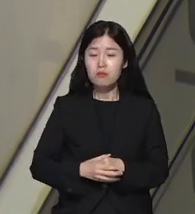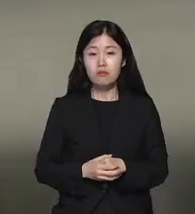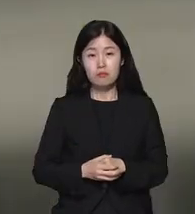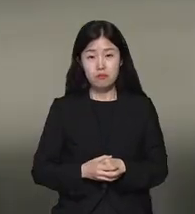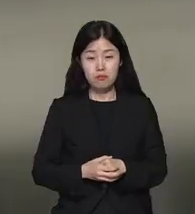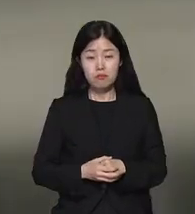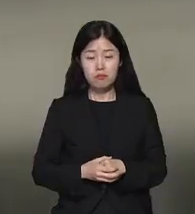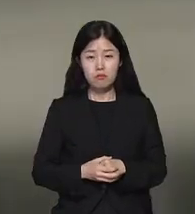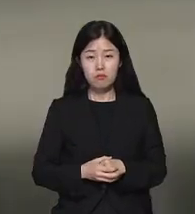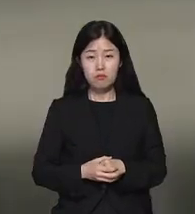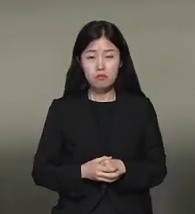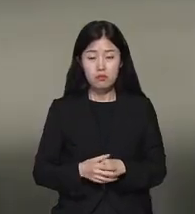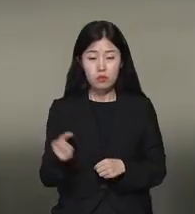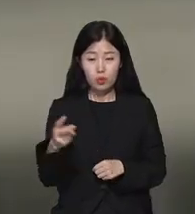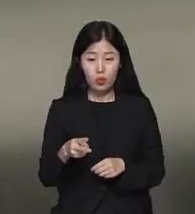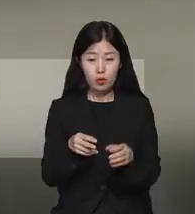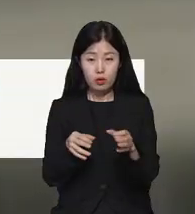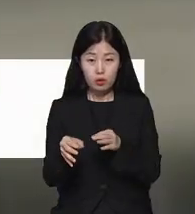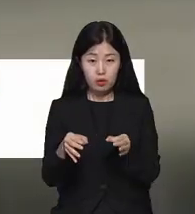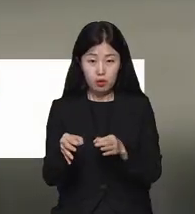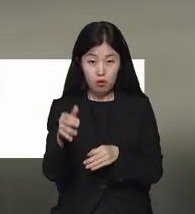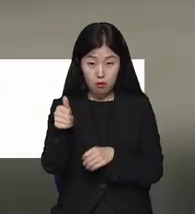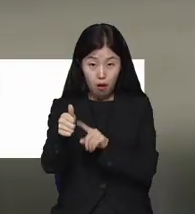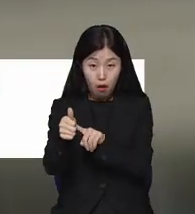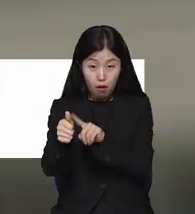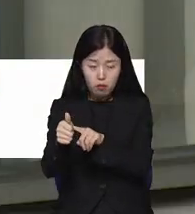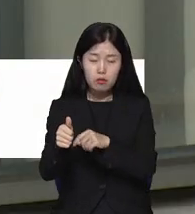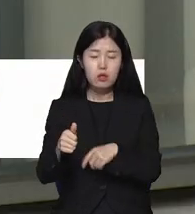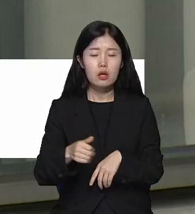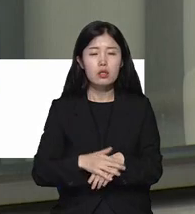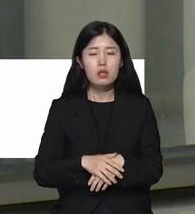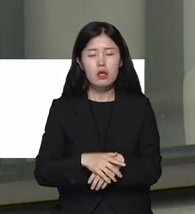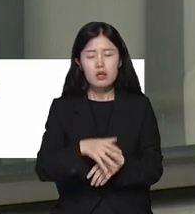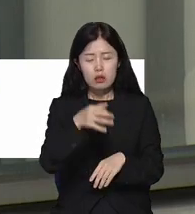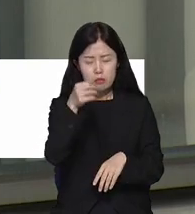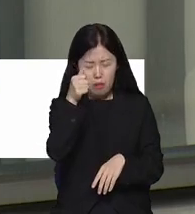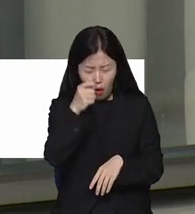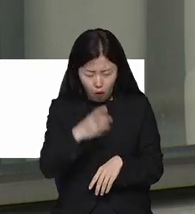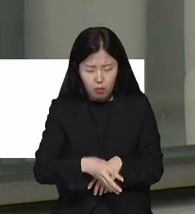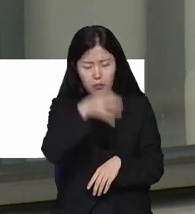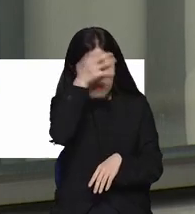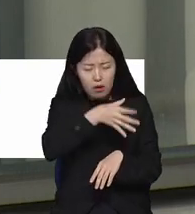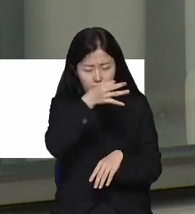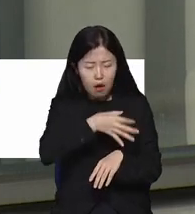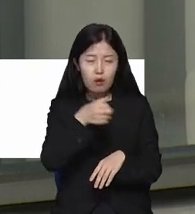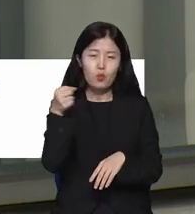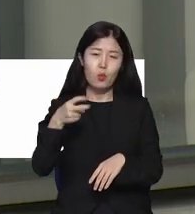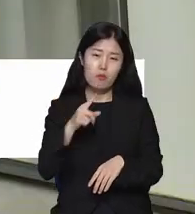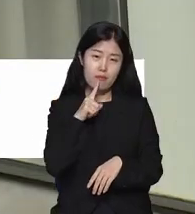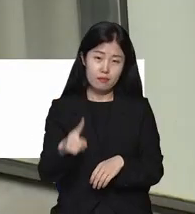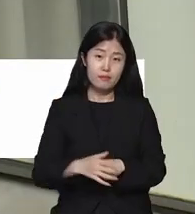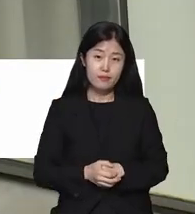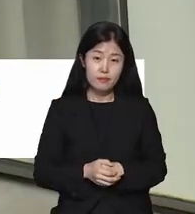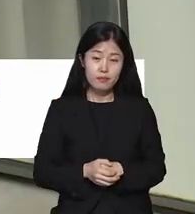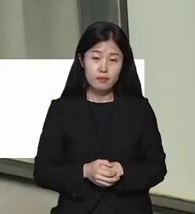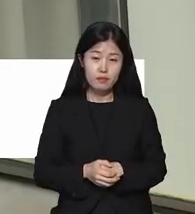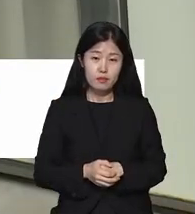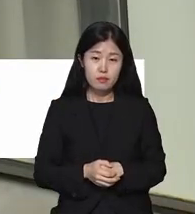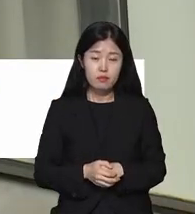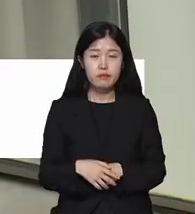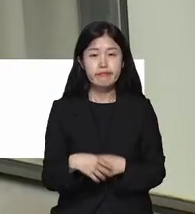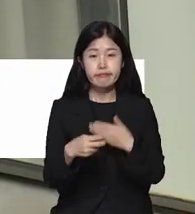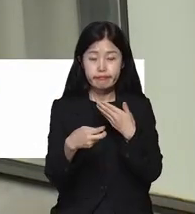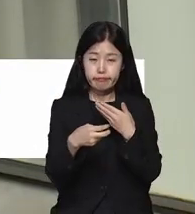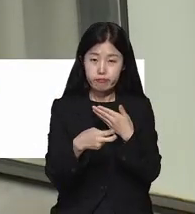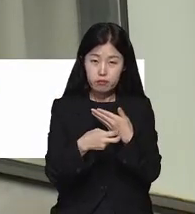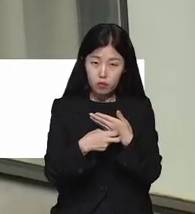반면 식당 업주 측은 과실을 인정해 사고 당일부터 a씨에게 여러 차례 사과를 했다는 입장입니다 진료비와